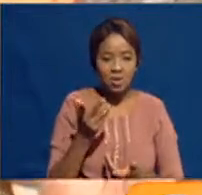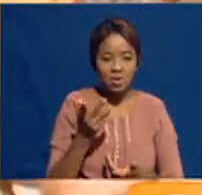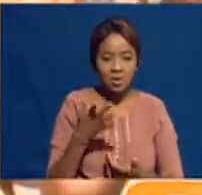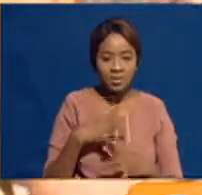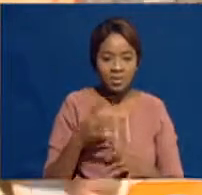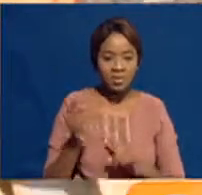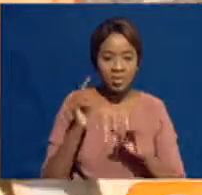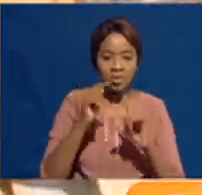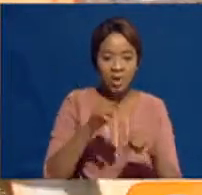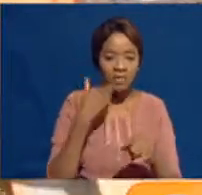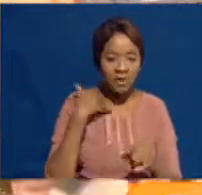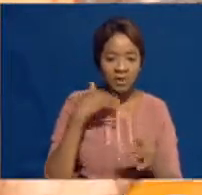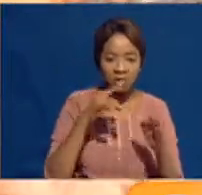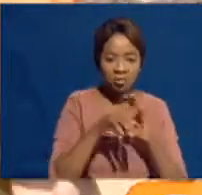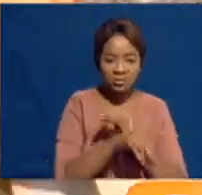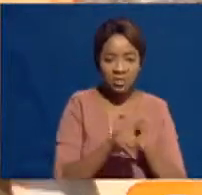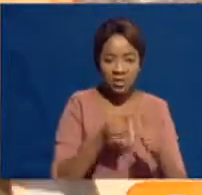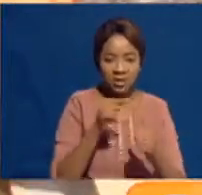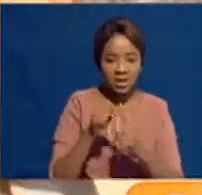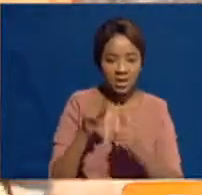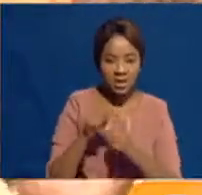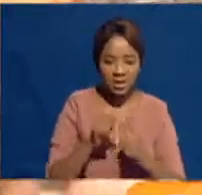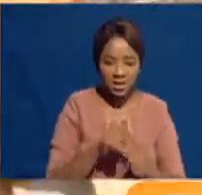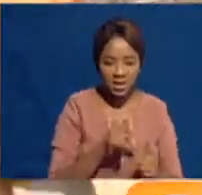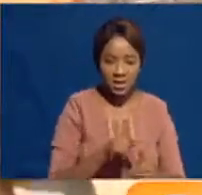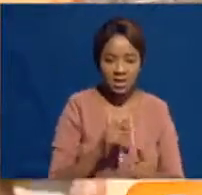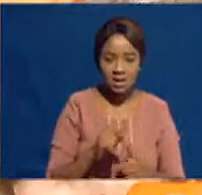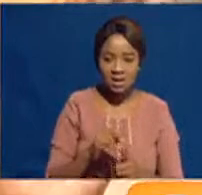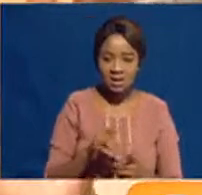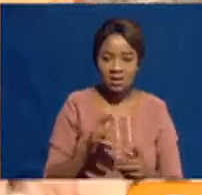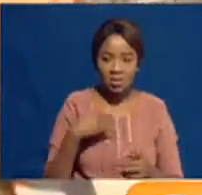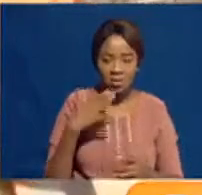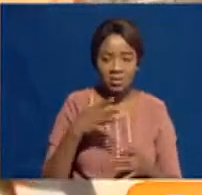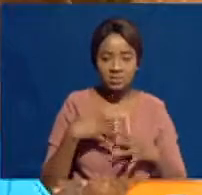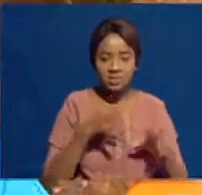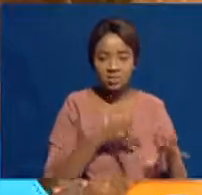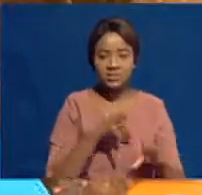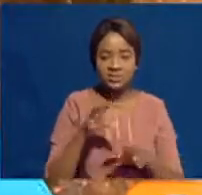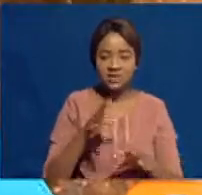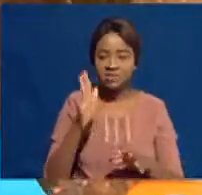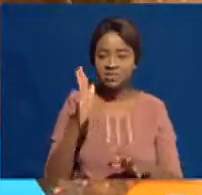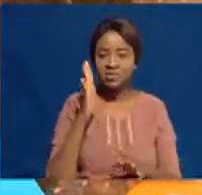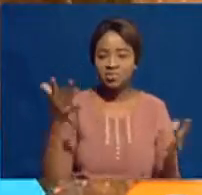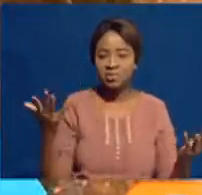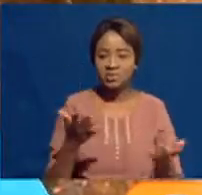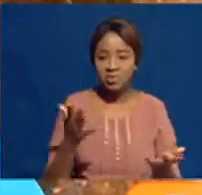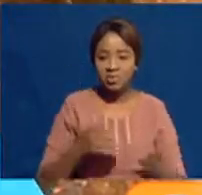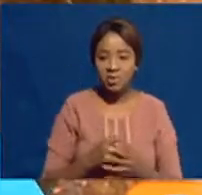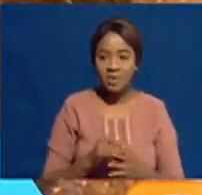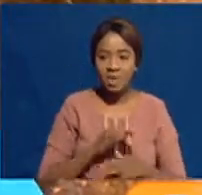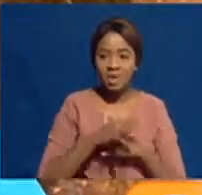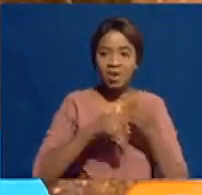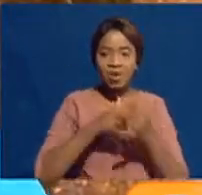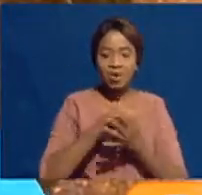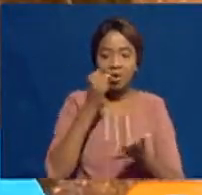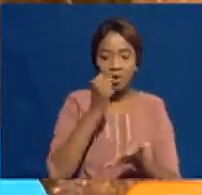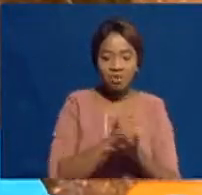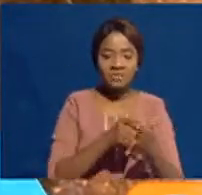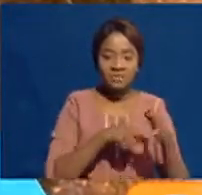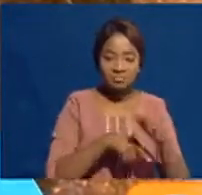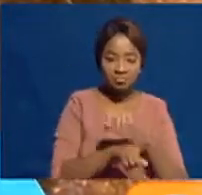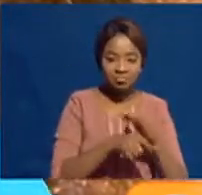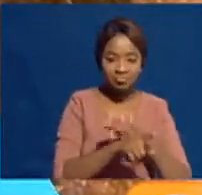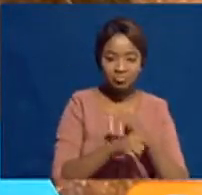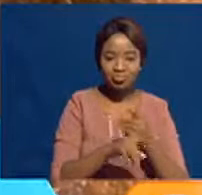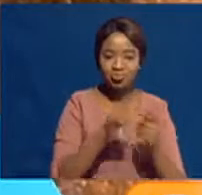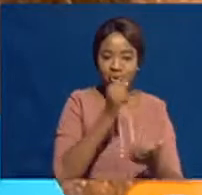wanakuja wanaingilia watu, wanaua watu. Kila wakati watu wako na shida. Tumetembea katika hizo ofisi sote. Ofisi ya Kindiki tumeenda mara